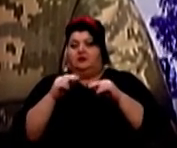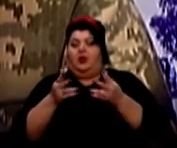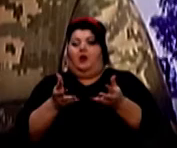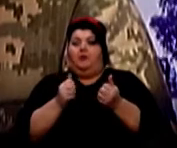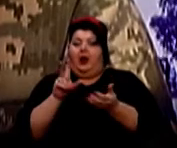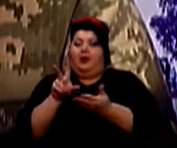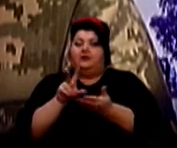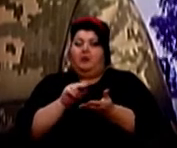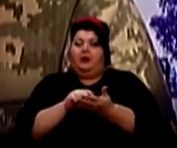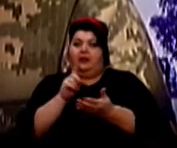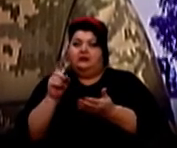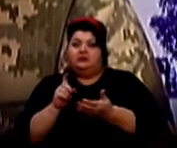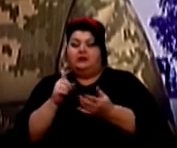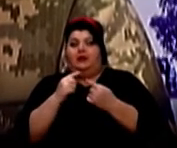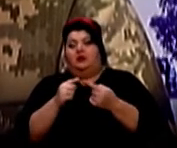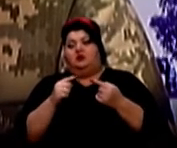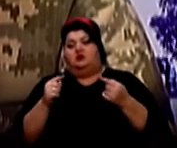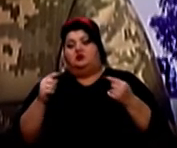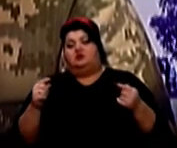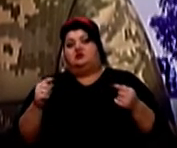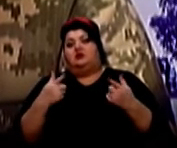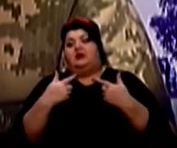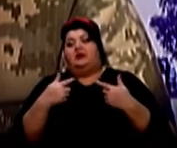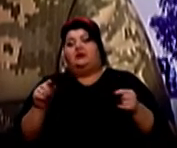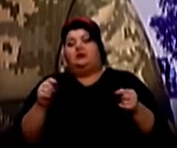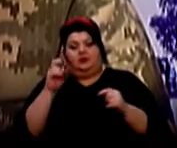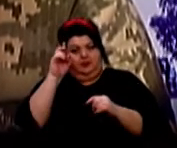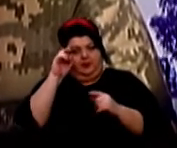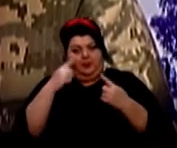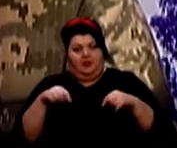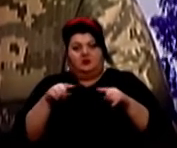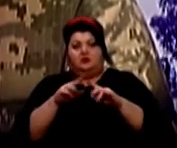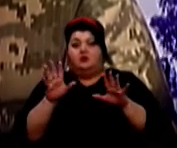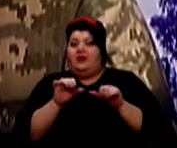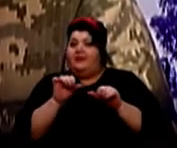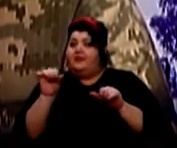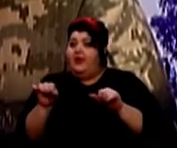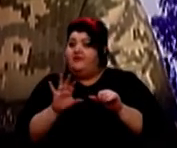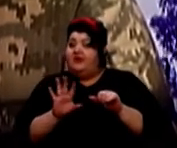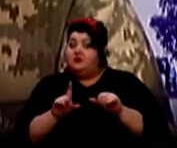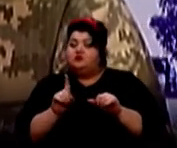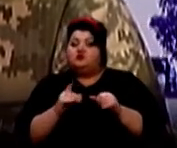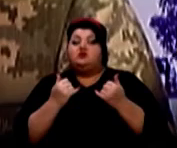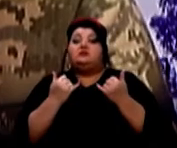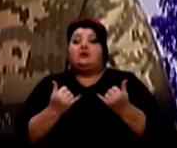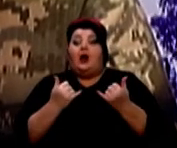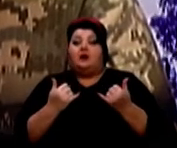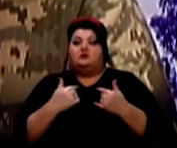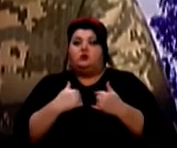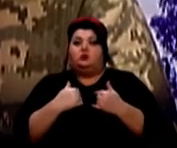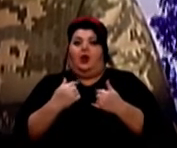брати приклади з інших держав, хоча не виключення, що зараз у нас